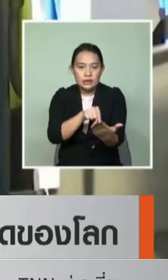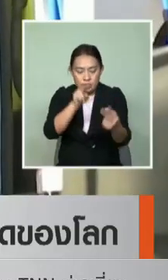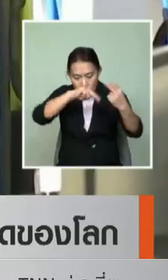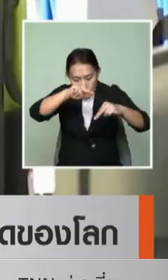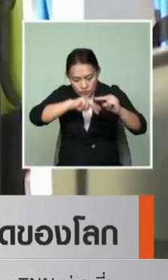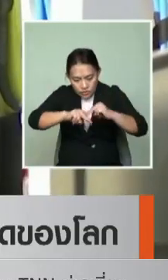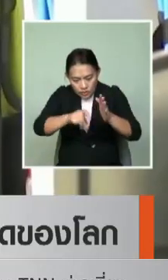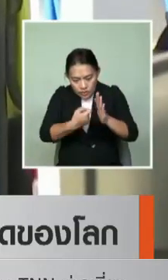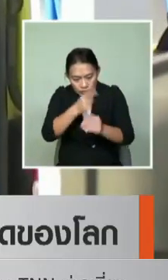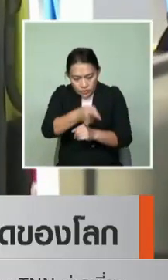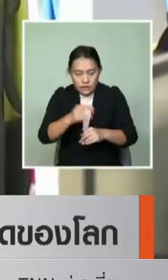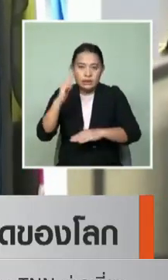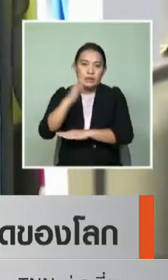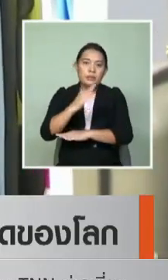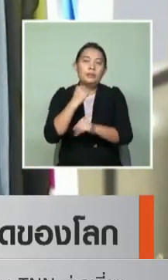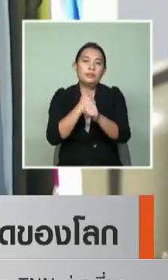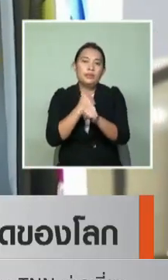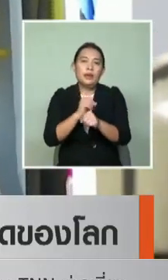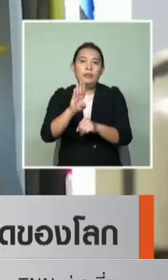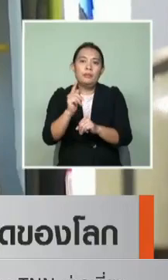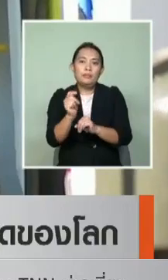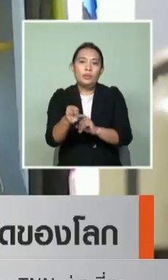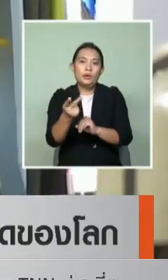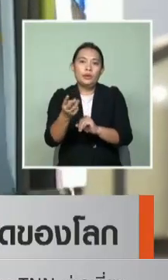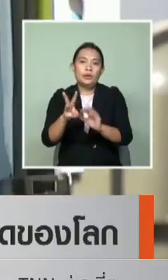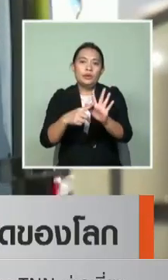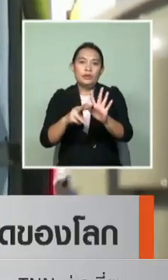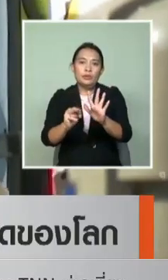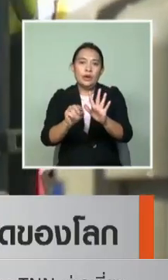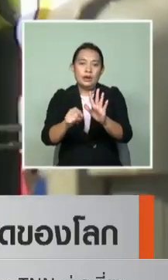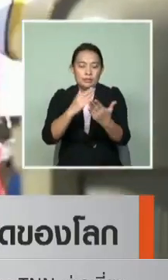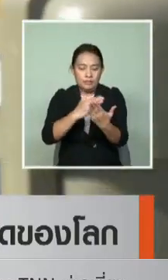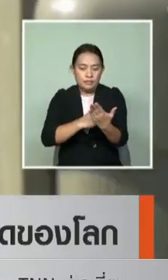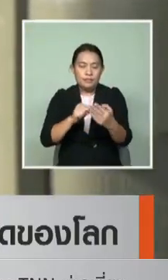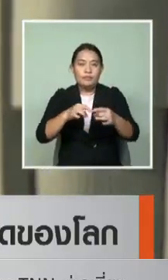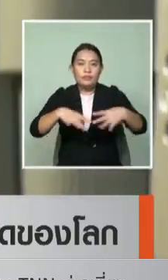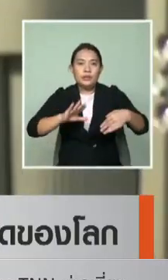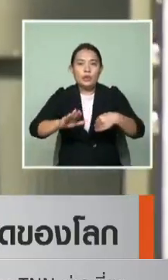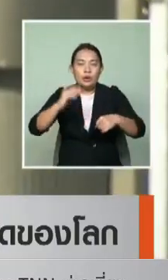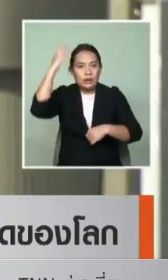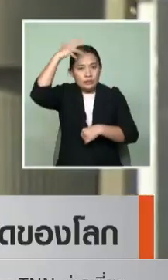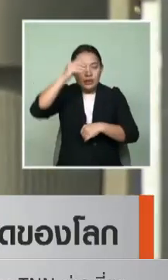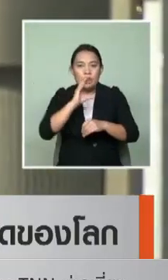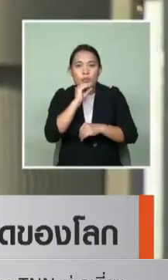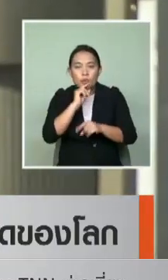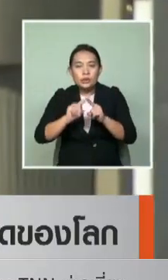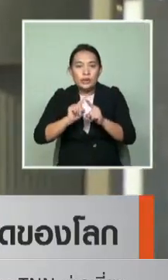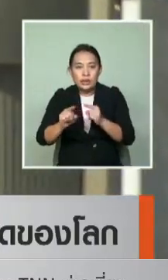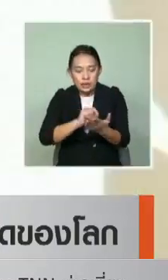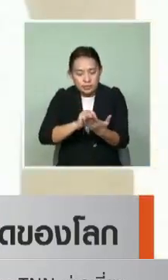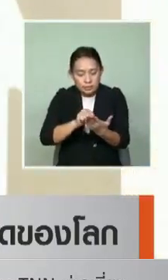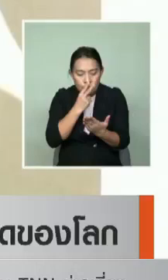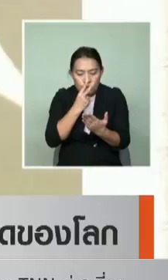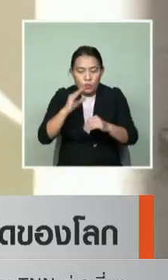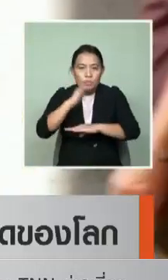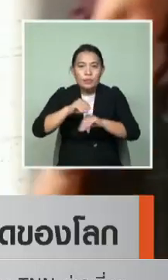ริงแล้วก็ตีพิมพ์บทความหรือว่าทำข่าวออกมาที่มาแย้งนะคะในสิ่งที่โดนัลด์ทรัมป์พูดหรือว่าบุคคลอื่นๆพูดนะคะก็ต้องรอดูต่อไ